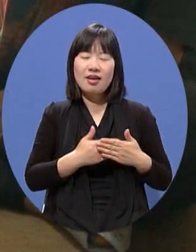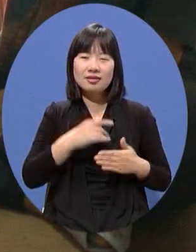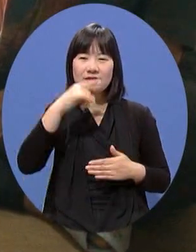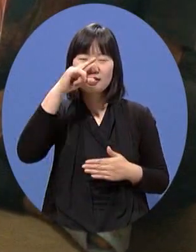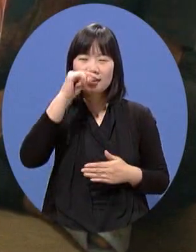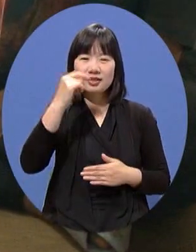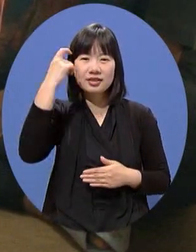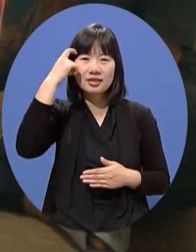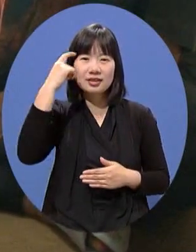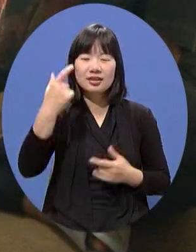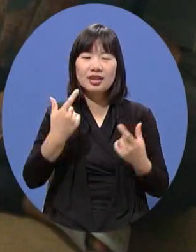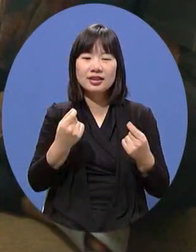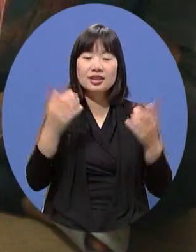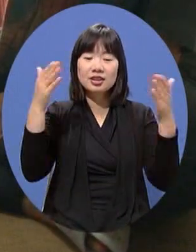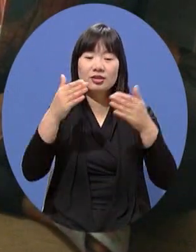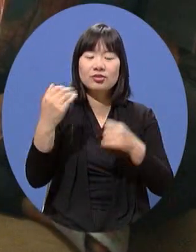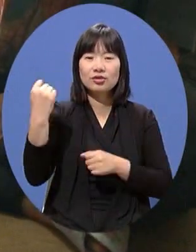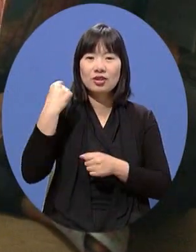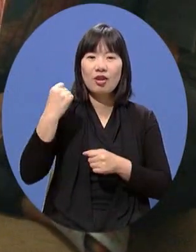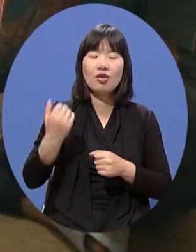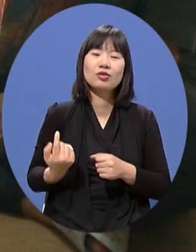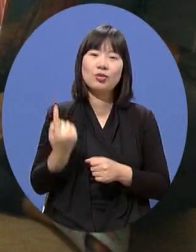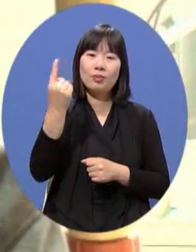집중력을 높여줍니다.